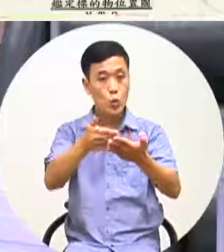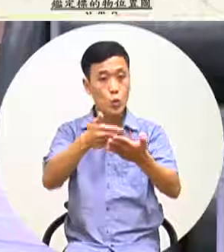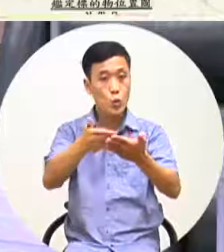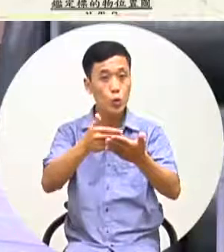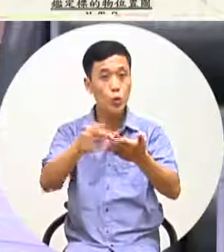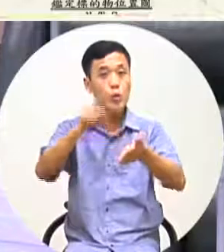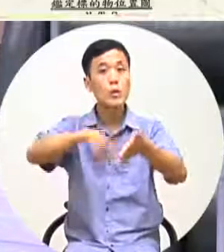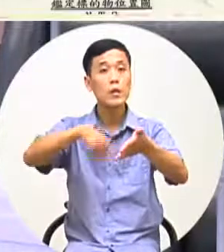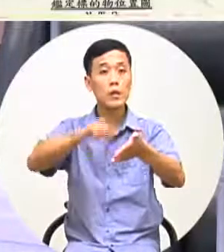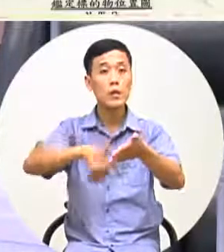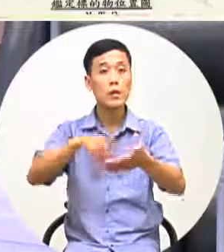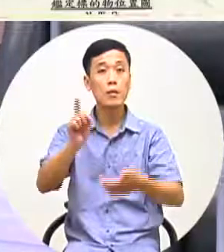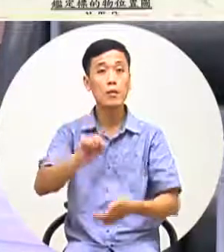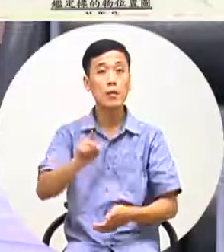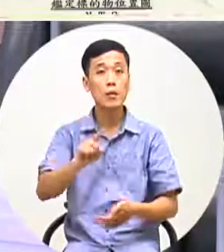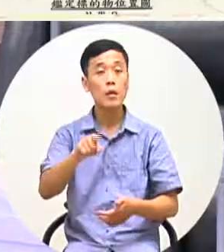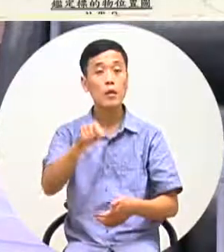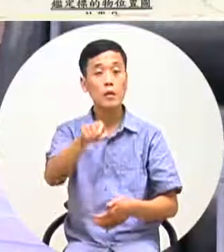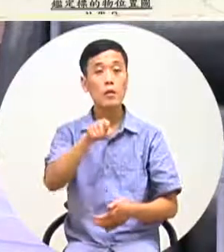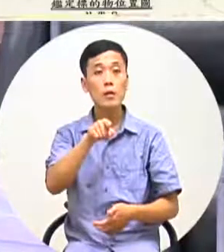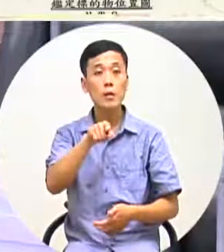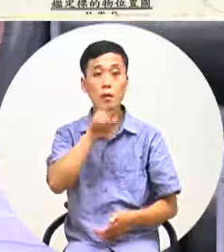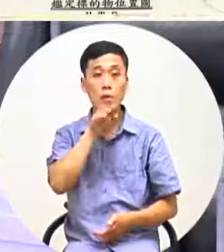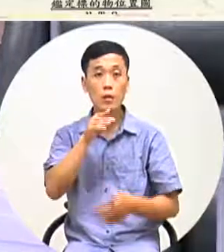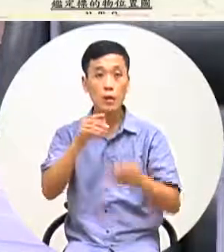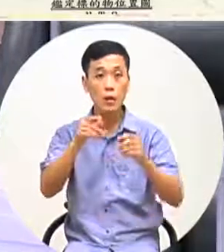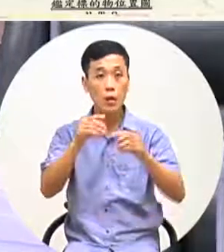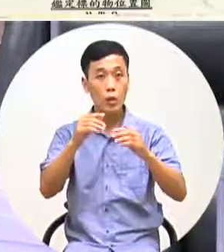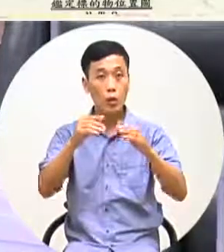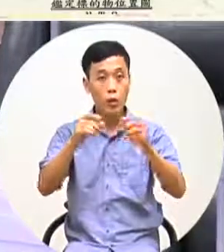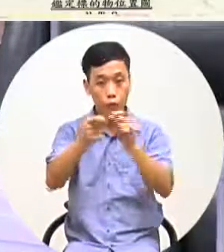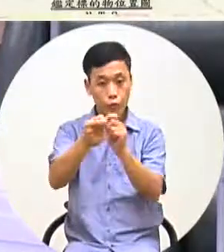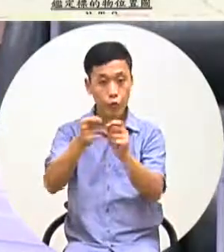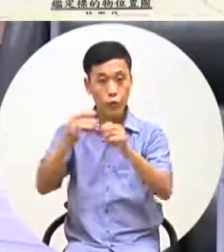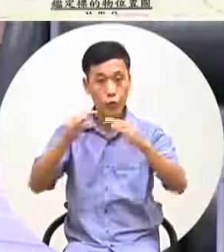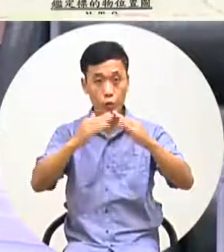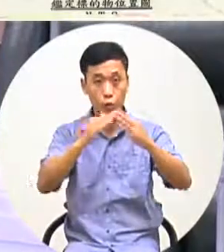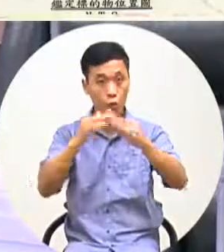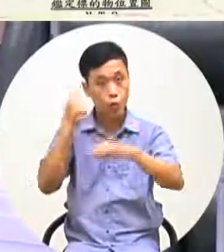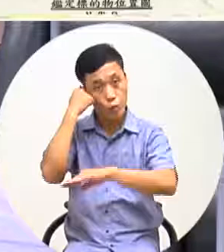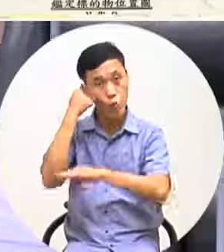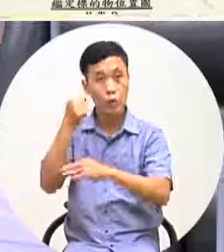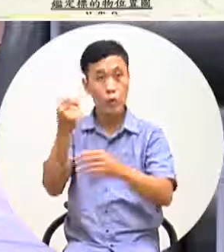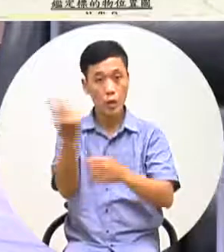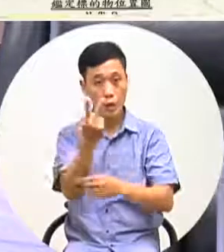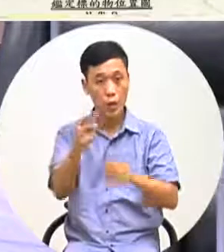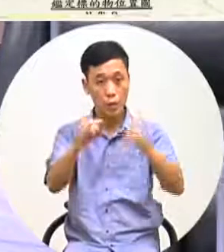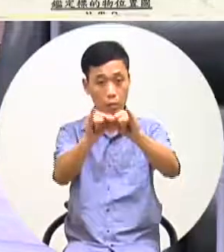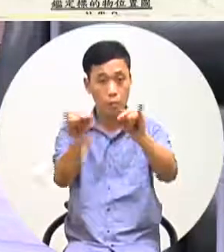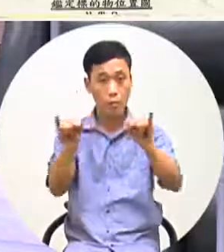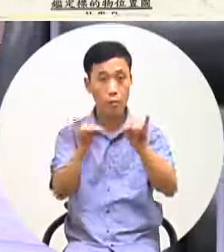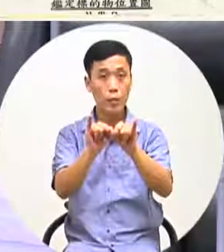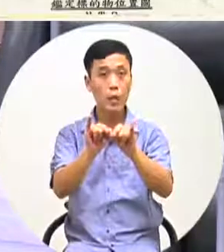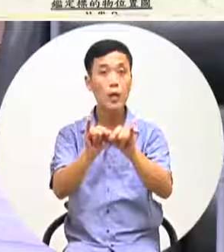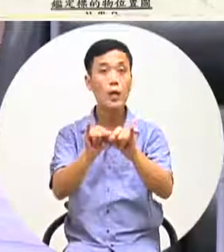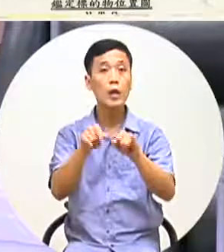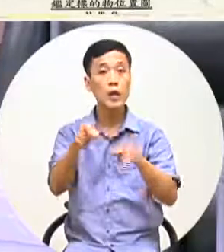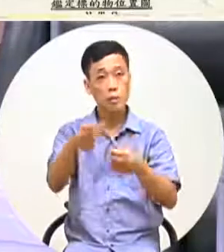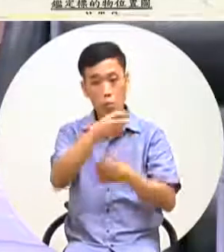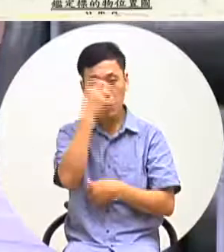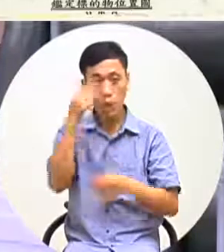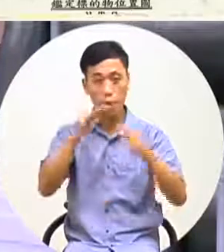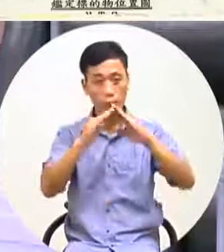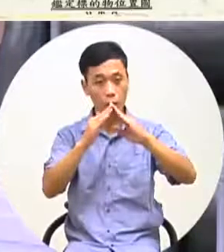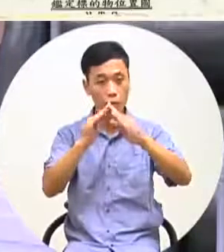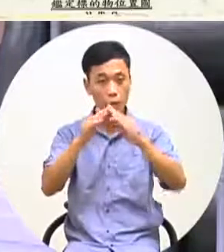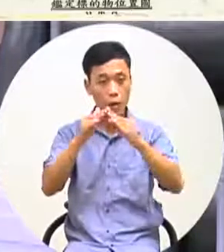是当地的住户两个家庭主妇，他们发现他们房子有状况的时候，他们从过去泛亚